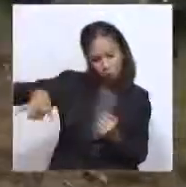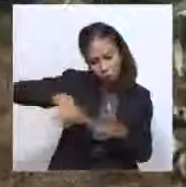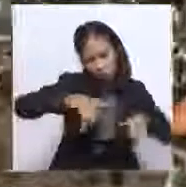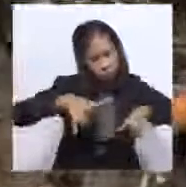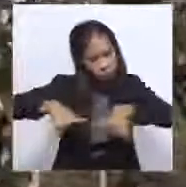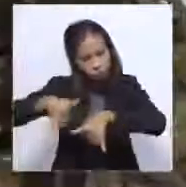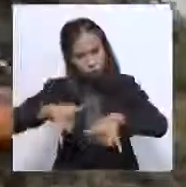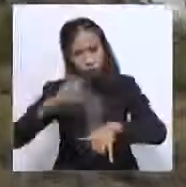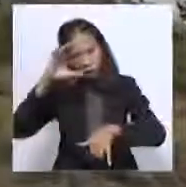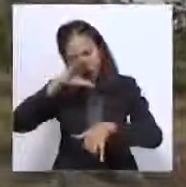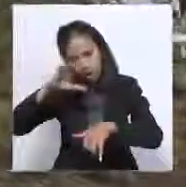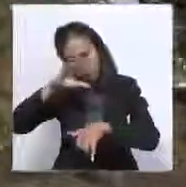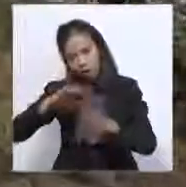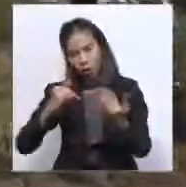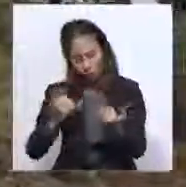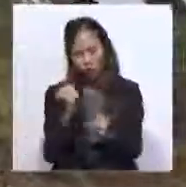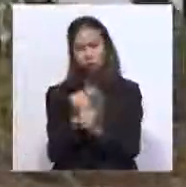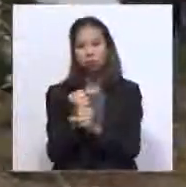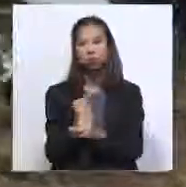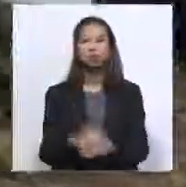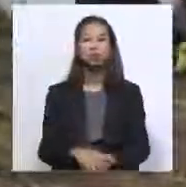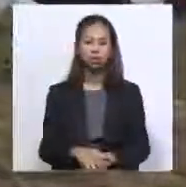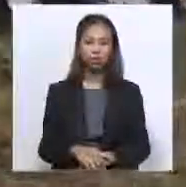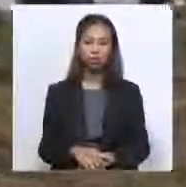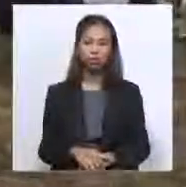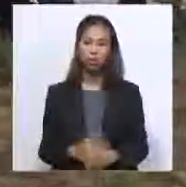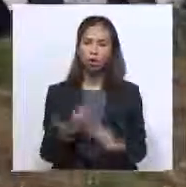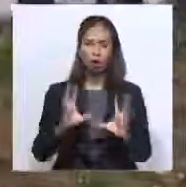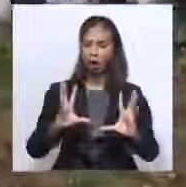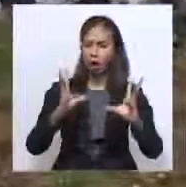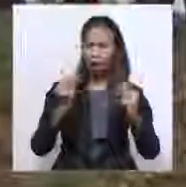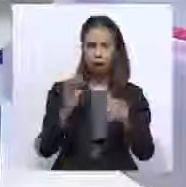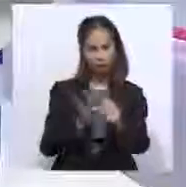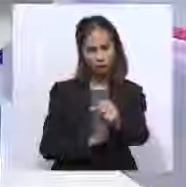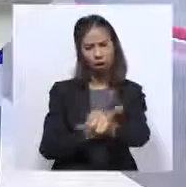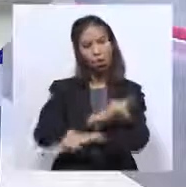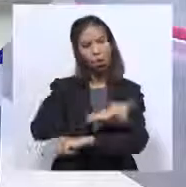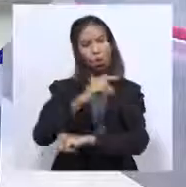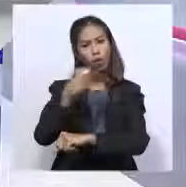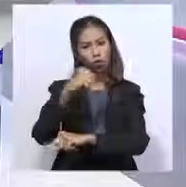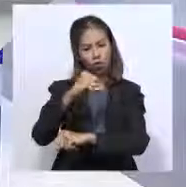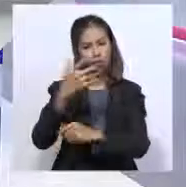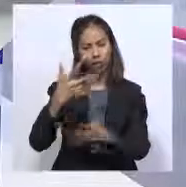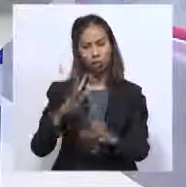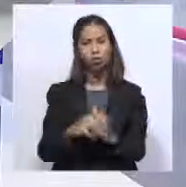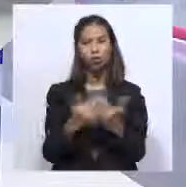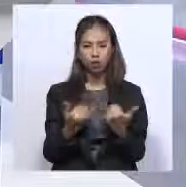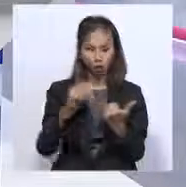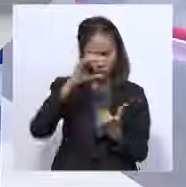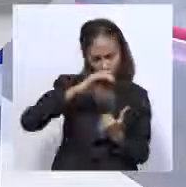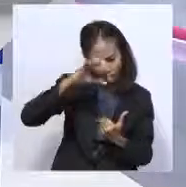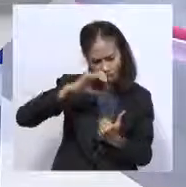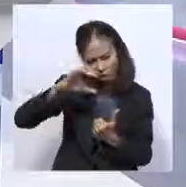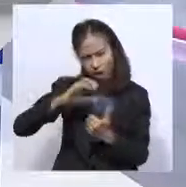ติภารกิจค้นหาต่อไปจนถึงขณะนี้อยู่นะครับก็หายไปกว่าร่วม10วันแล้วนะครับตอนนี้เจ้าหน้าที่ก็ยังค้นห